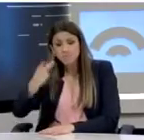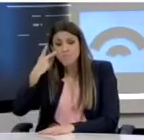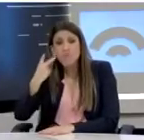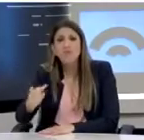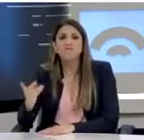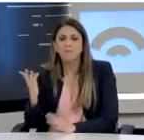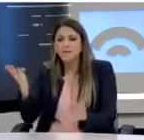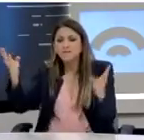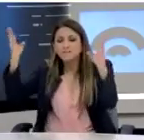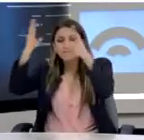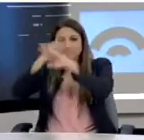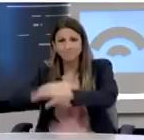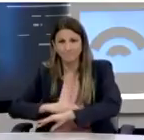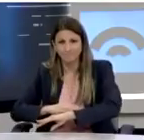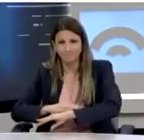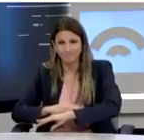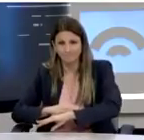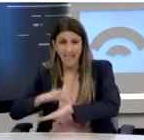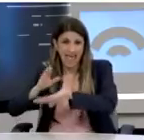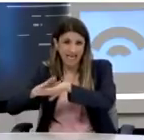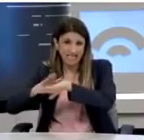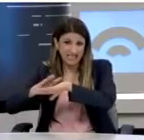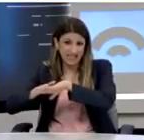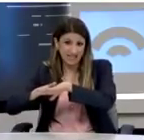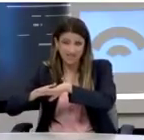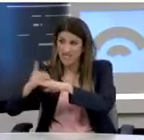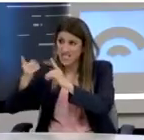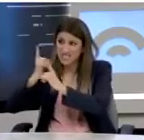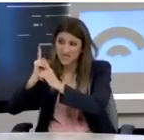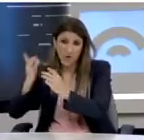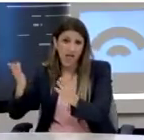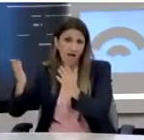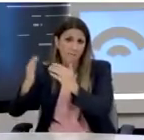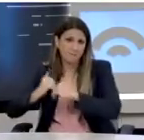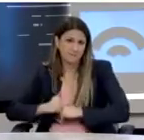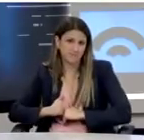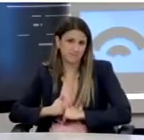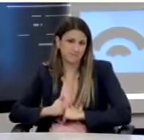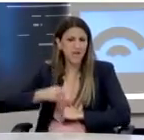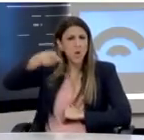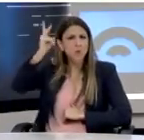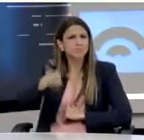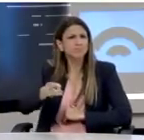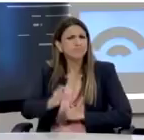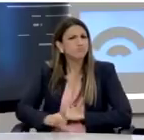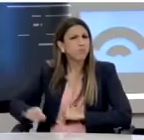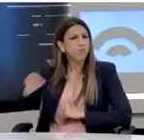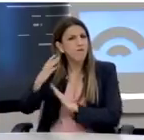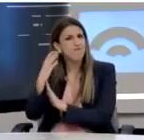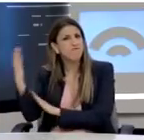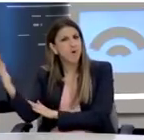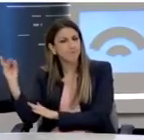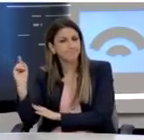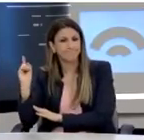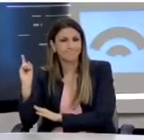που αντιμετωπίζει η χώρα και οι οποίοι, μη γελιόμαστε, δεν βρίσκονται στα βόρεια, αλλά στα